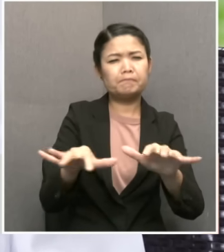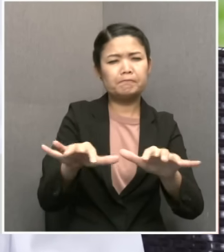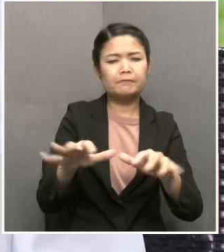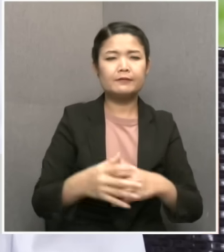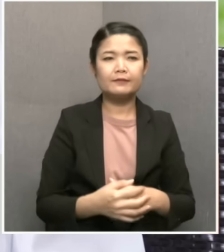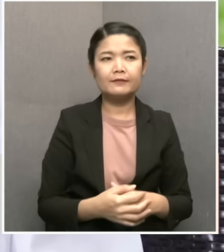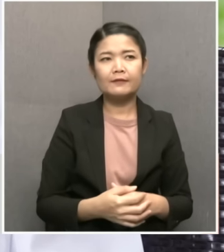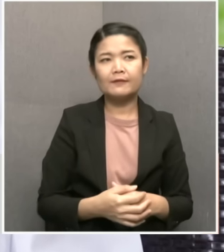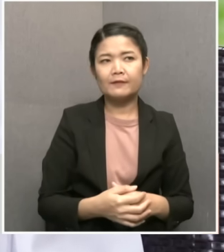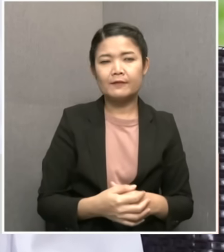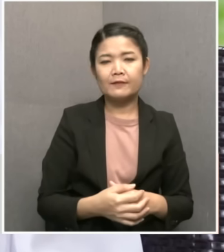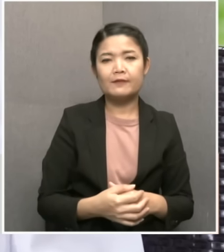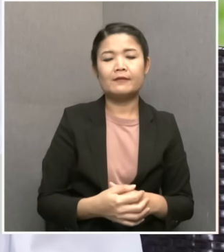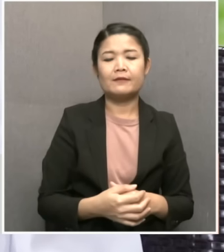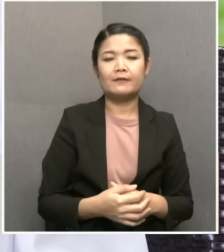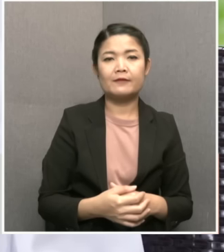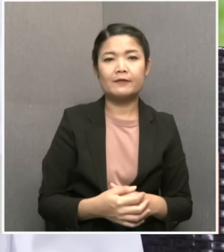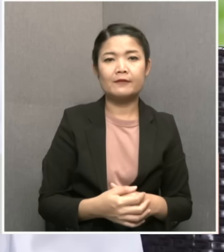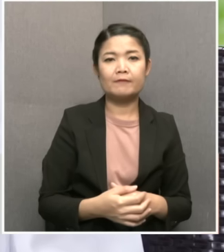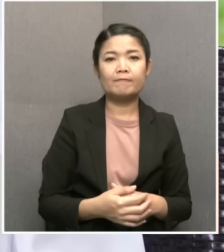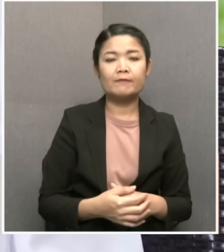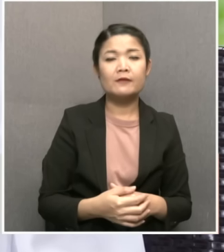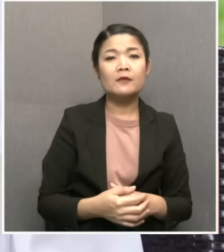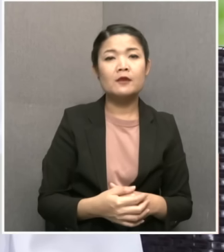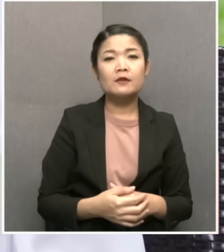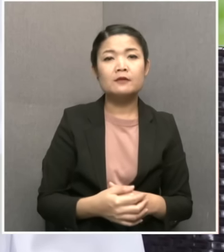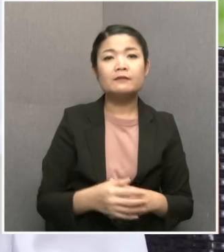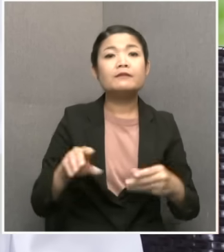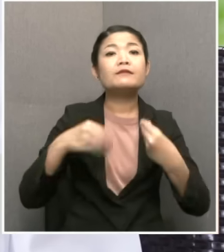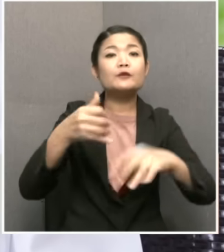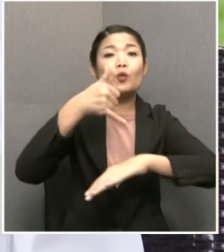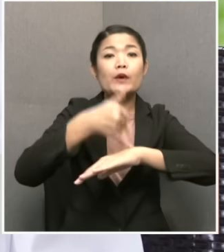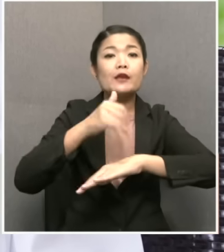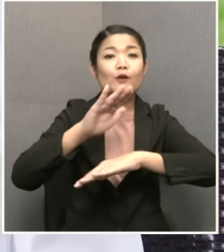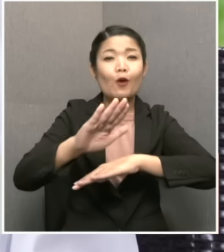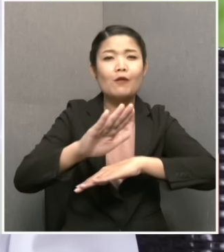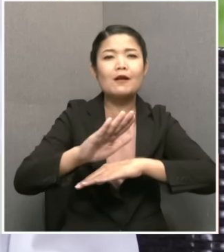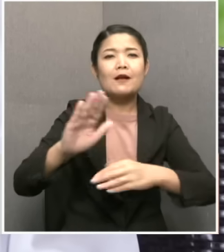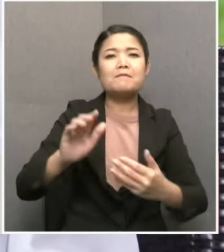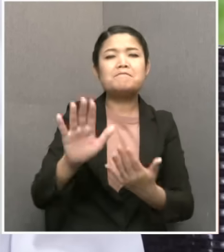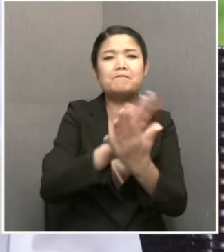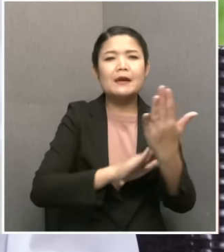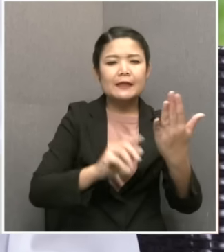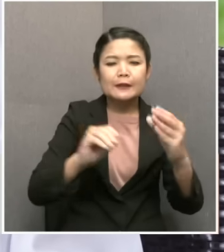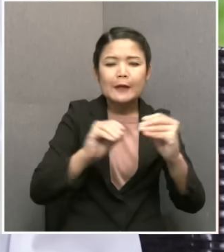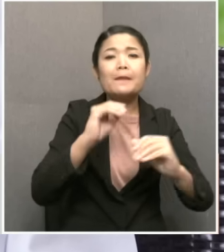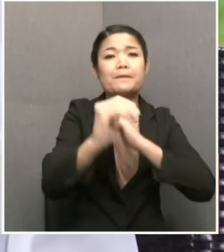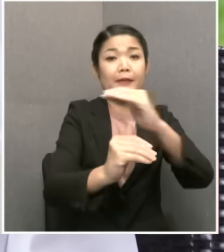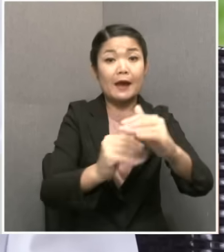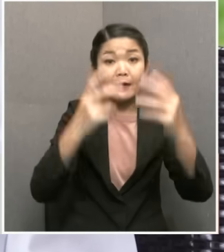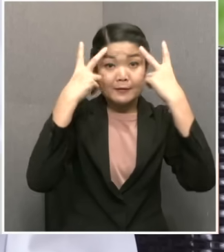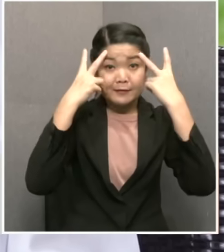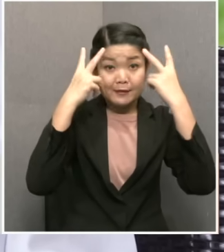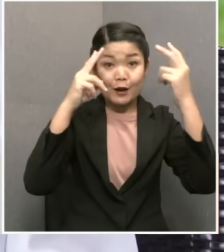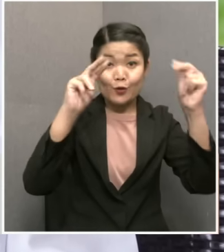ต่ก็ถือว่าเข้าใจได้นะครับก็เปิดให้เป็นเวทีของประเทศที่กำลังพัฒนาน ายกเองเนี่ยจะใช้โอก